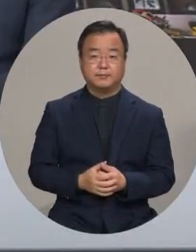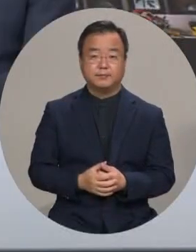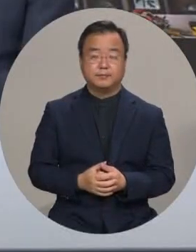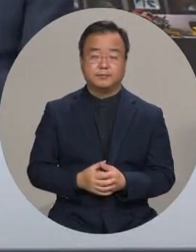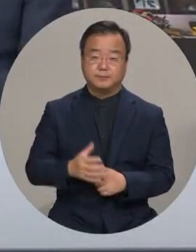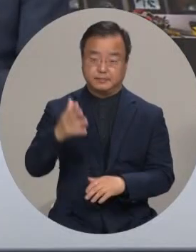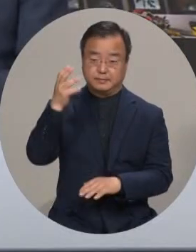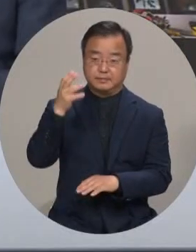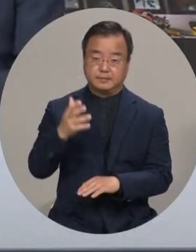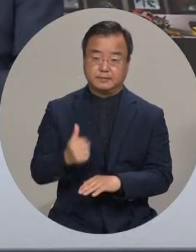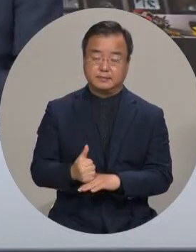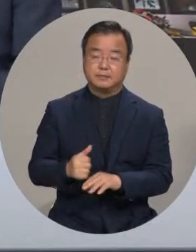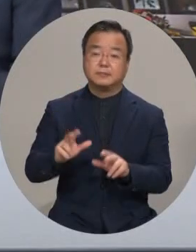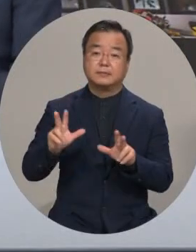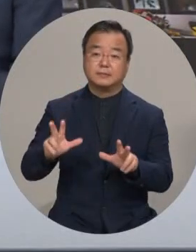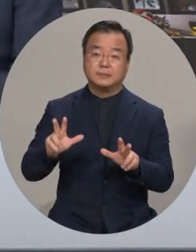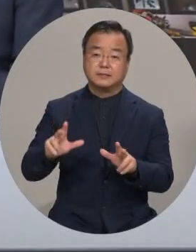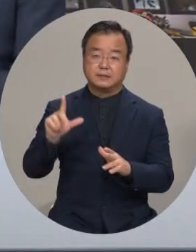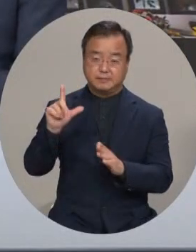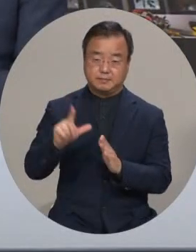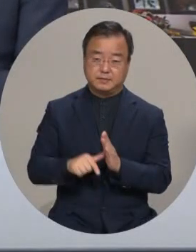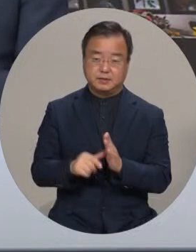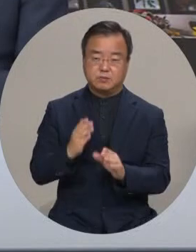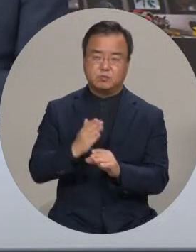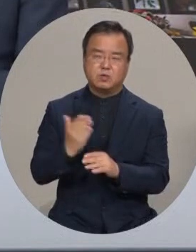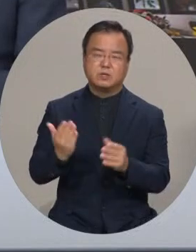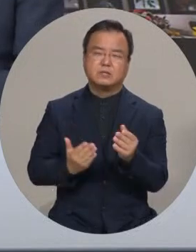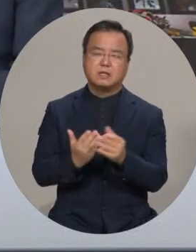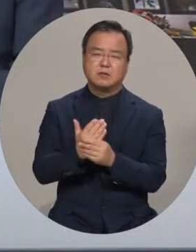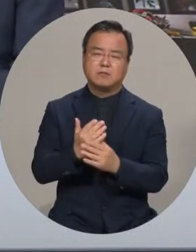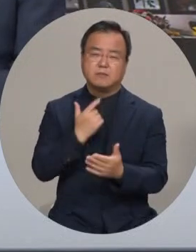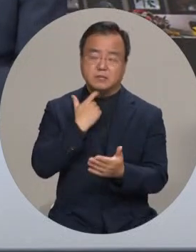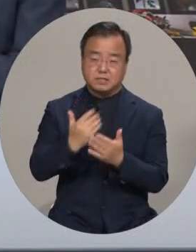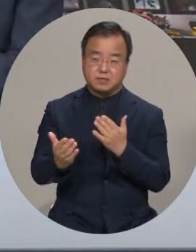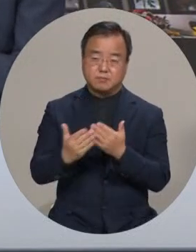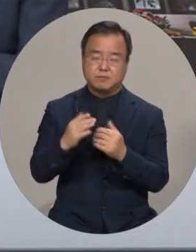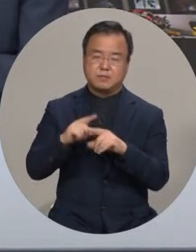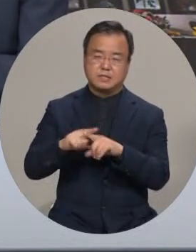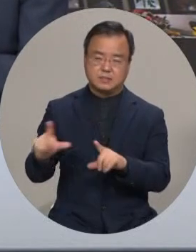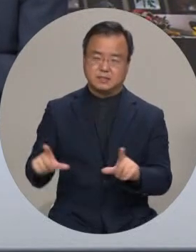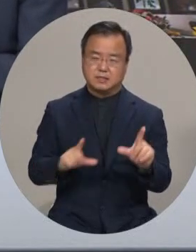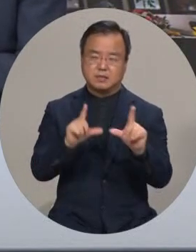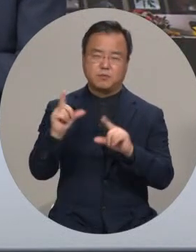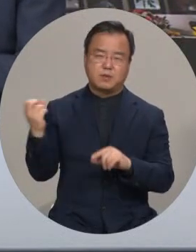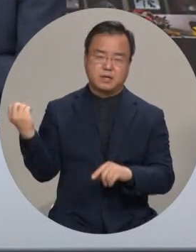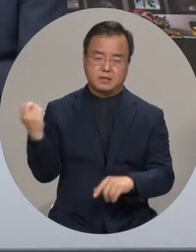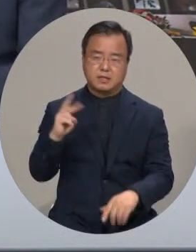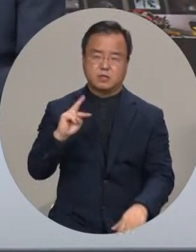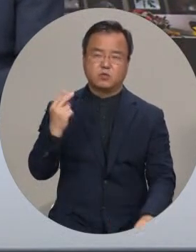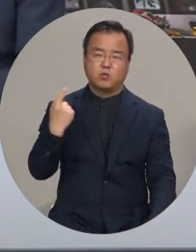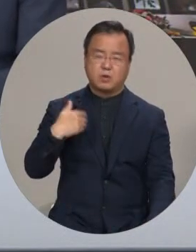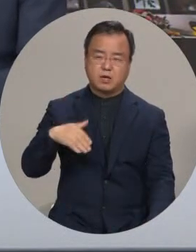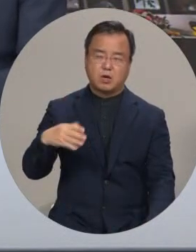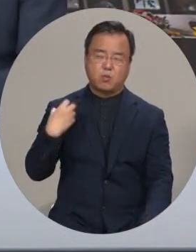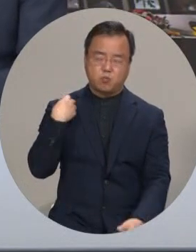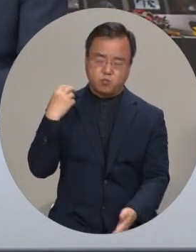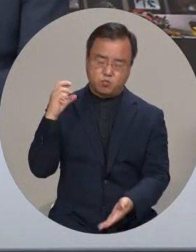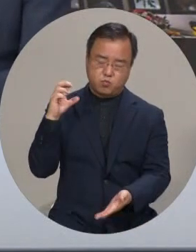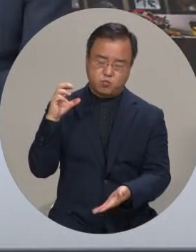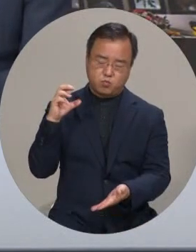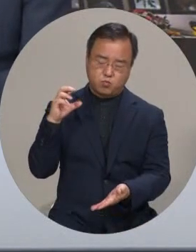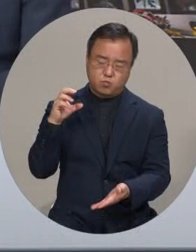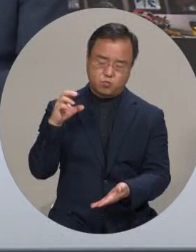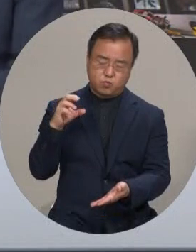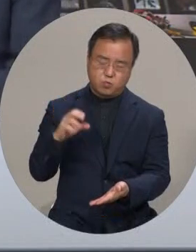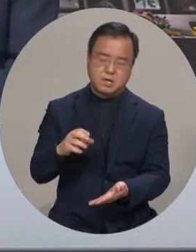마지막으로 지금이 시간에도 재난을 겪고 또 일상으로 돌아가기 위한 길목에서 또 여러 가지로 힘들어하고 계시는 분들이